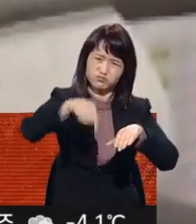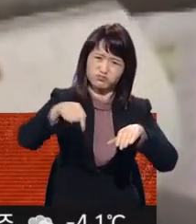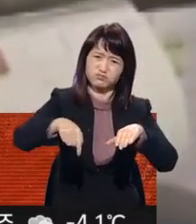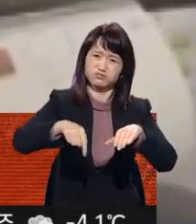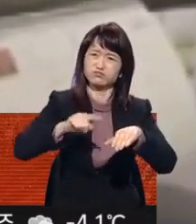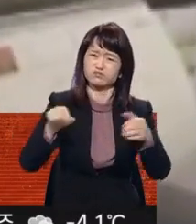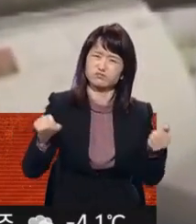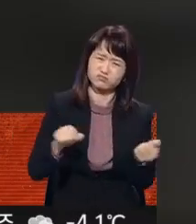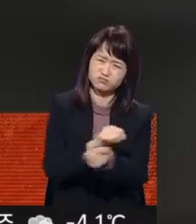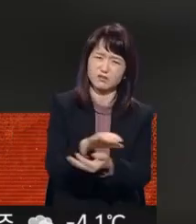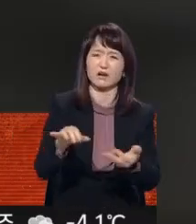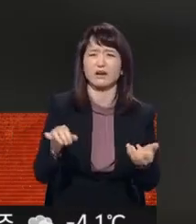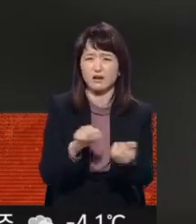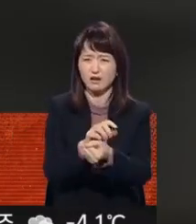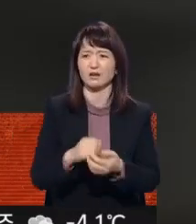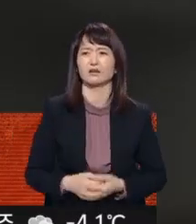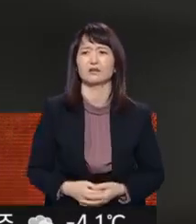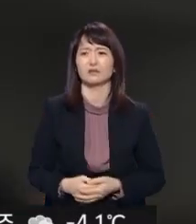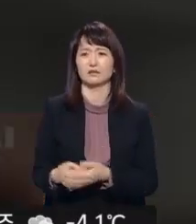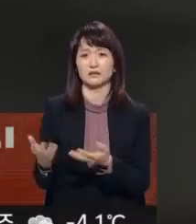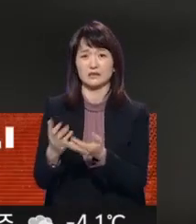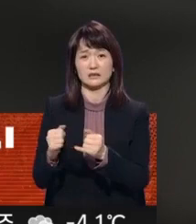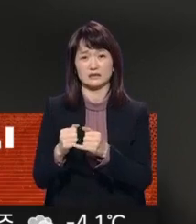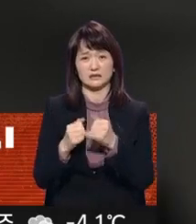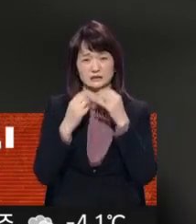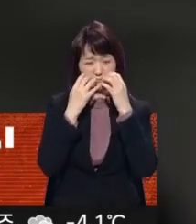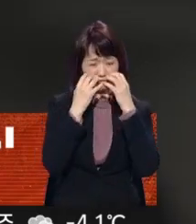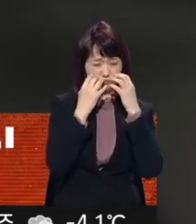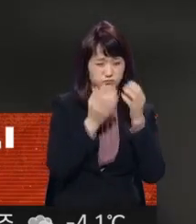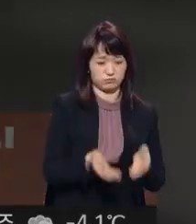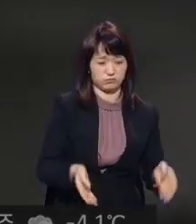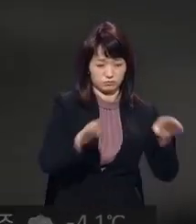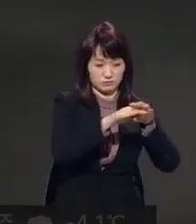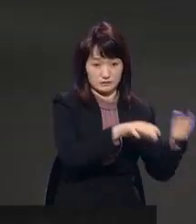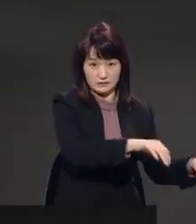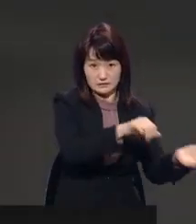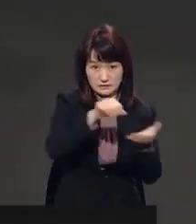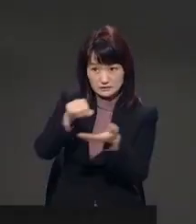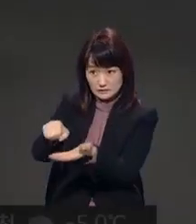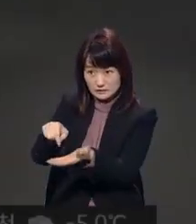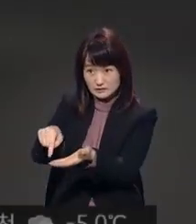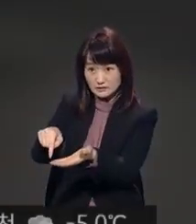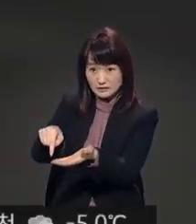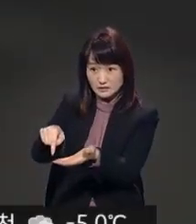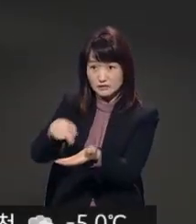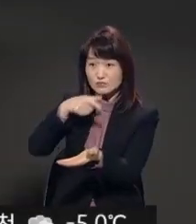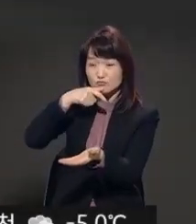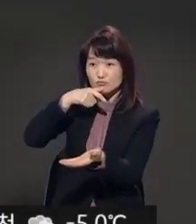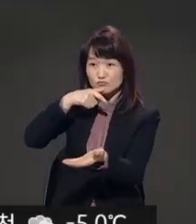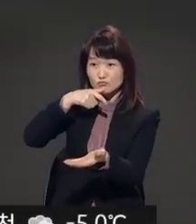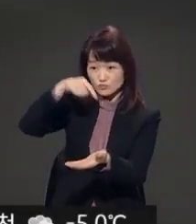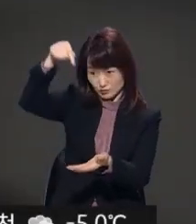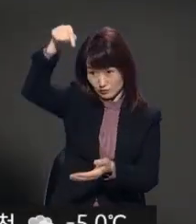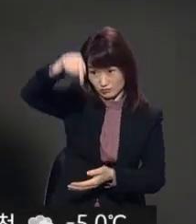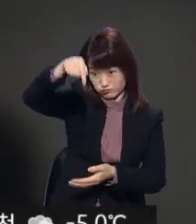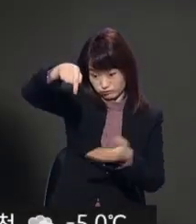사무실이 아수라장이 됐어요. 직원들 쓰레기통 들고 와가지고 자막 좀 빼주세요. 예, 물 떨어지는